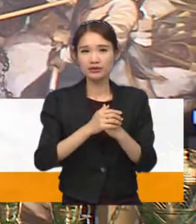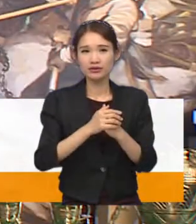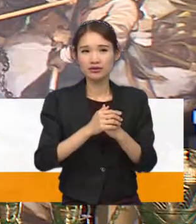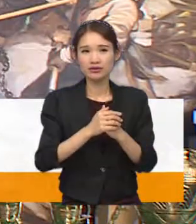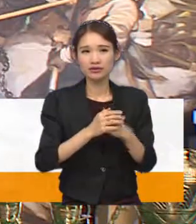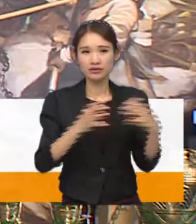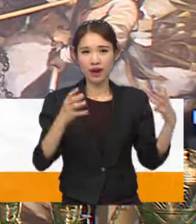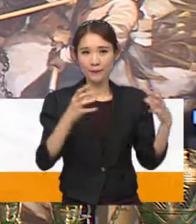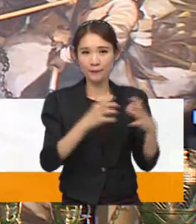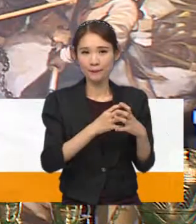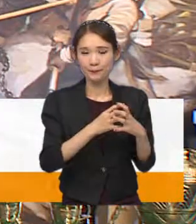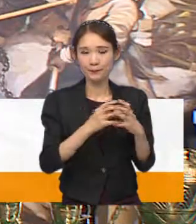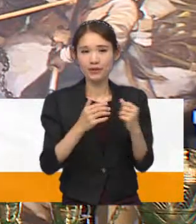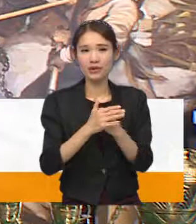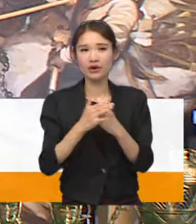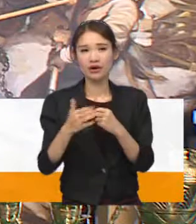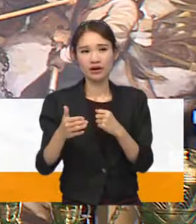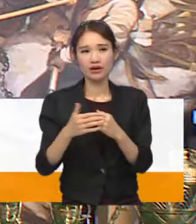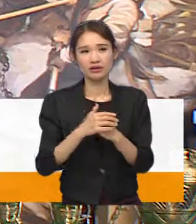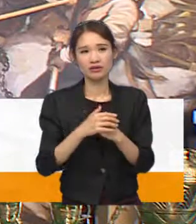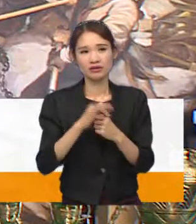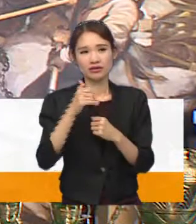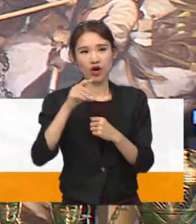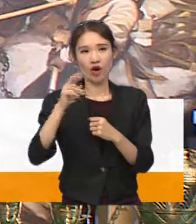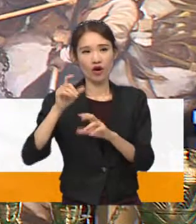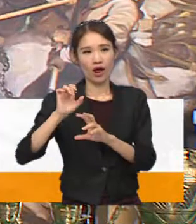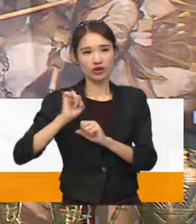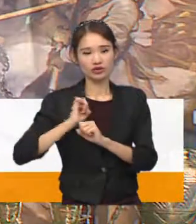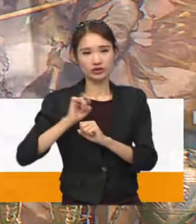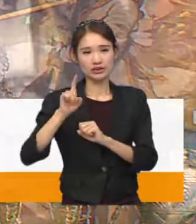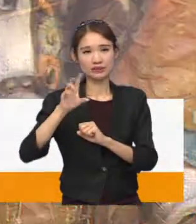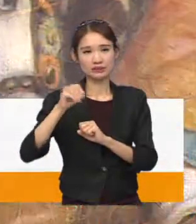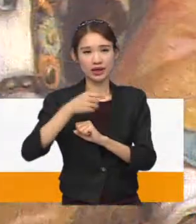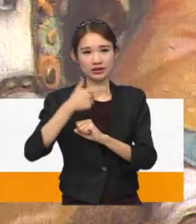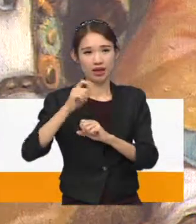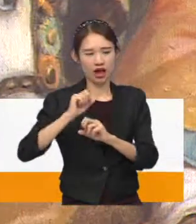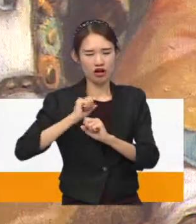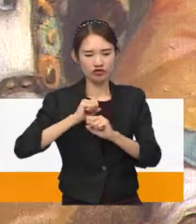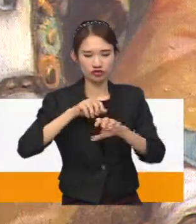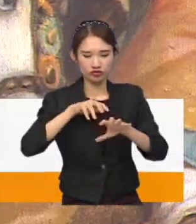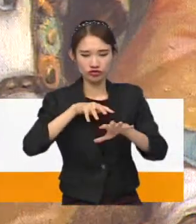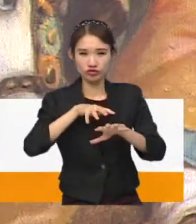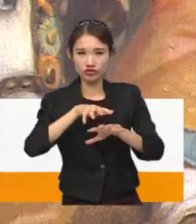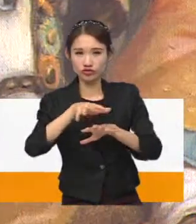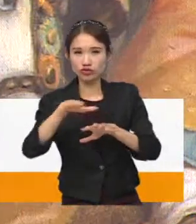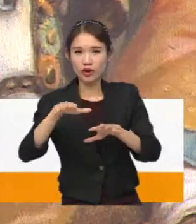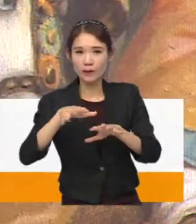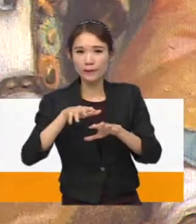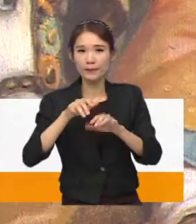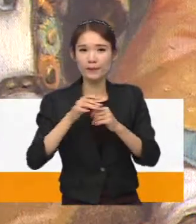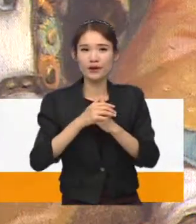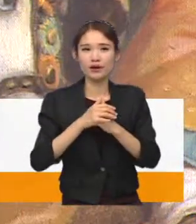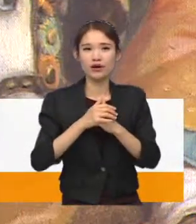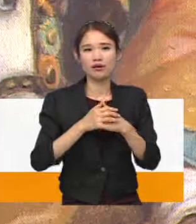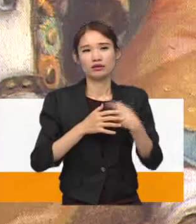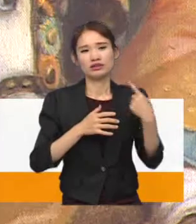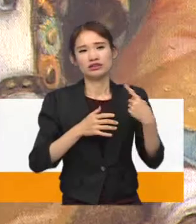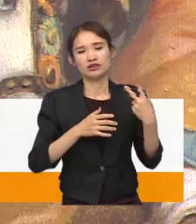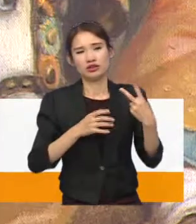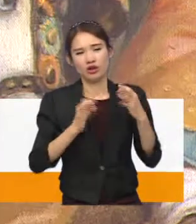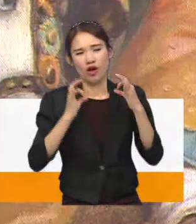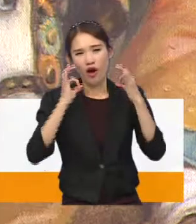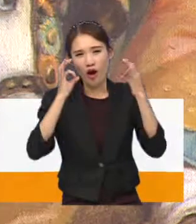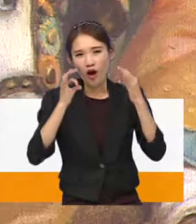놨다가 그쪽으로 오크 한 것임 안 되거니와 할 때 물을 터트려서 겨우 몇 천년 명만 살아